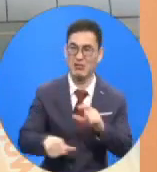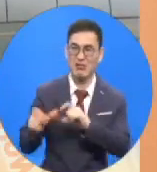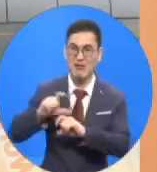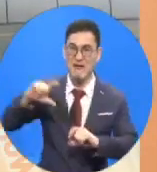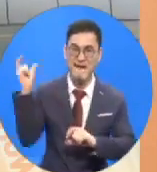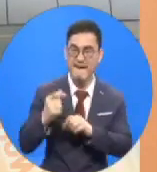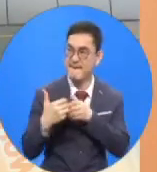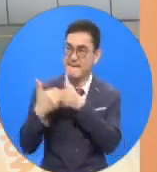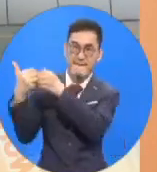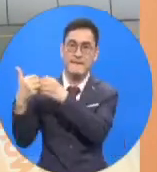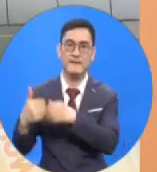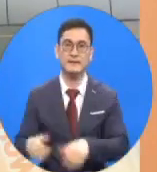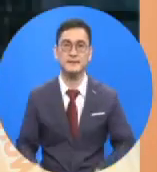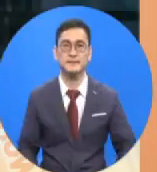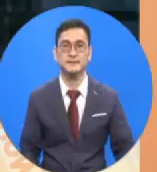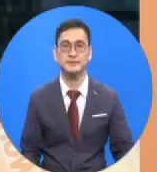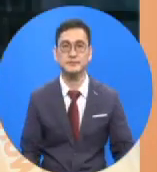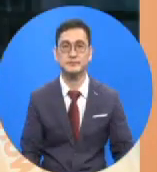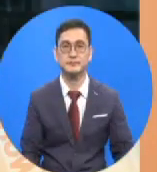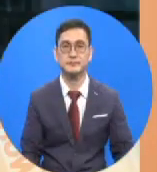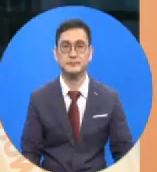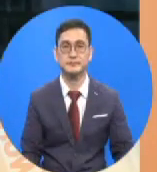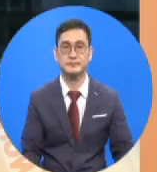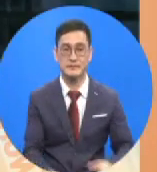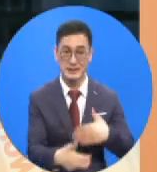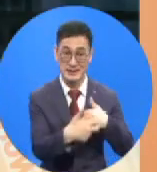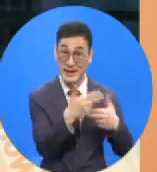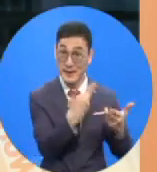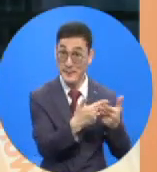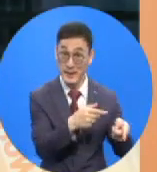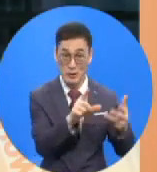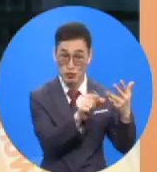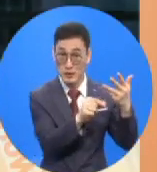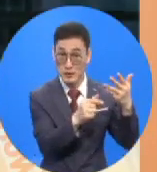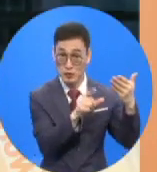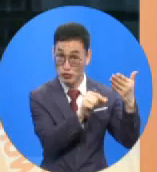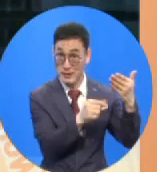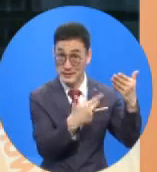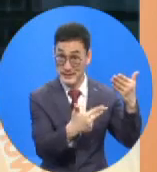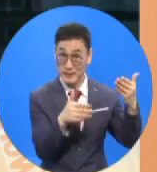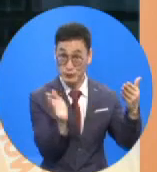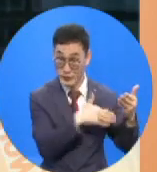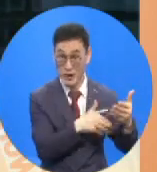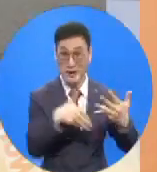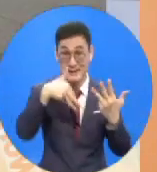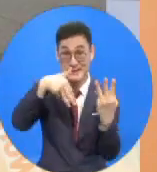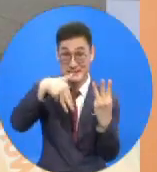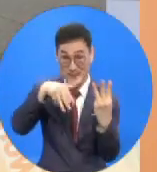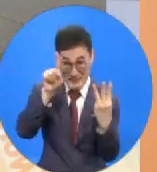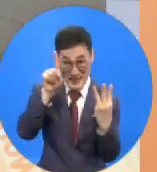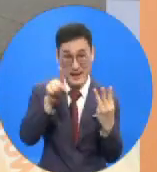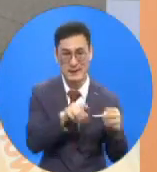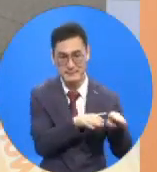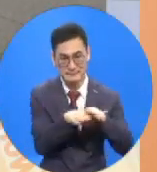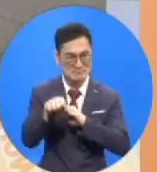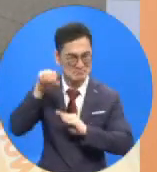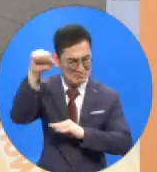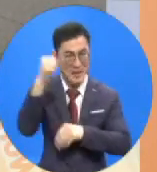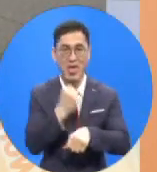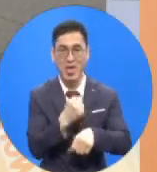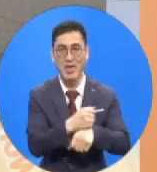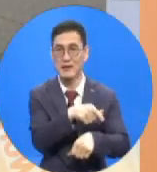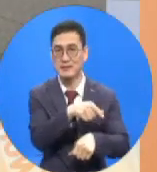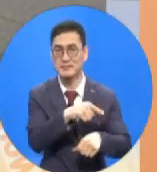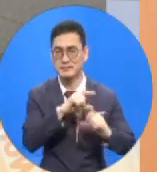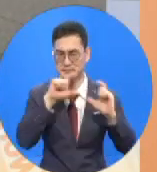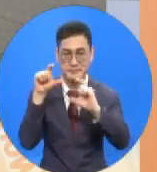입장을 비치고 있고 어찌 금호역 같은 경우엔 제 골치를 부터 제 3차 총파업을 하겠다는 이야기 하고 있지 않습니까 사실 이제 국민들께서